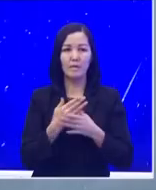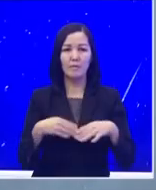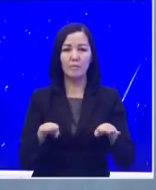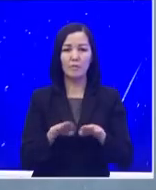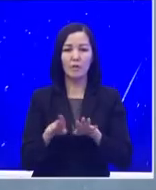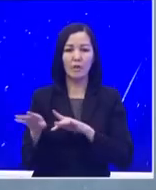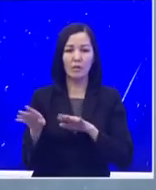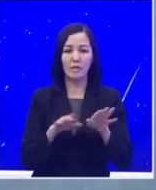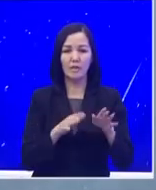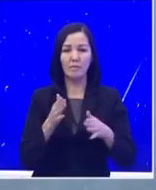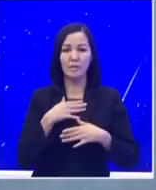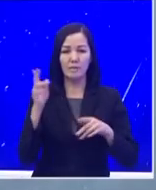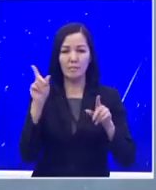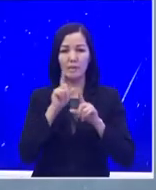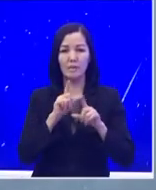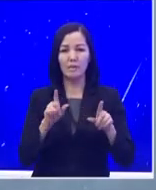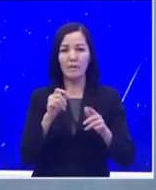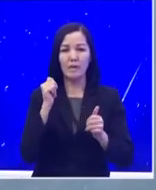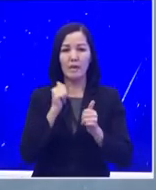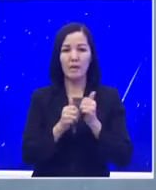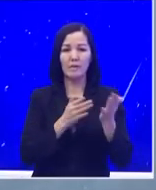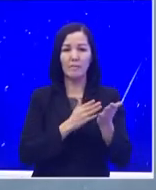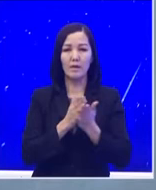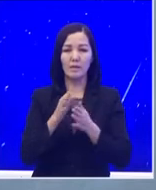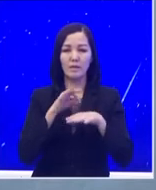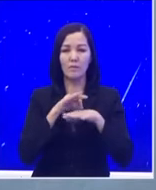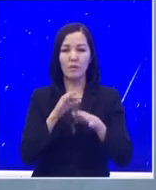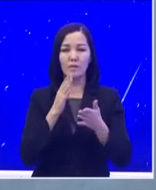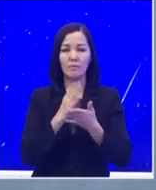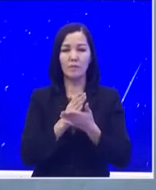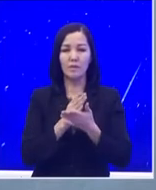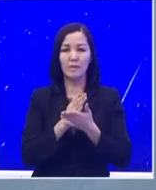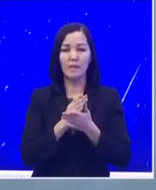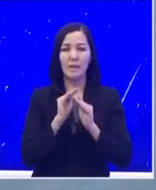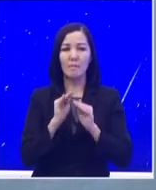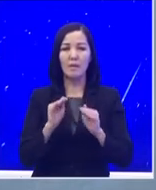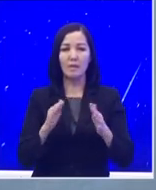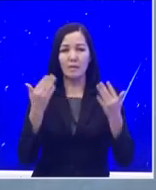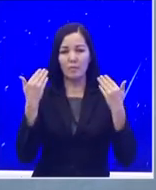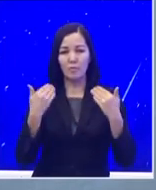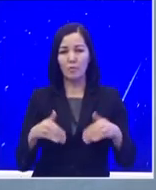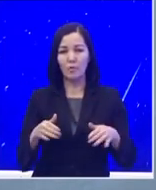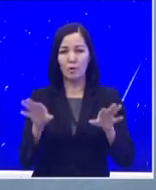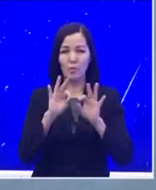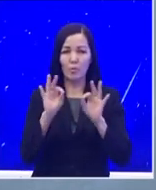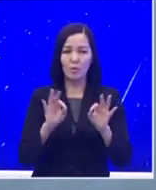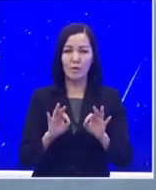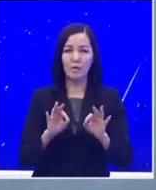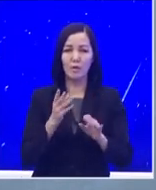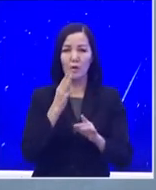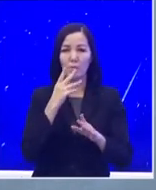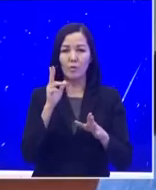шараны біздің мектеп әр бағытта ұйымдастырып жатыр. Әрине, балаларымыздың бойына ұлттық